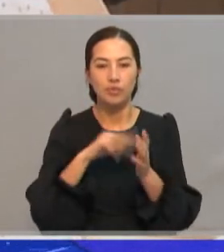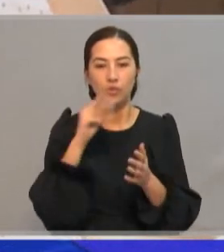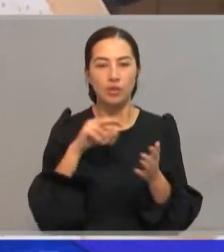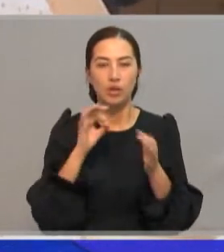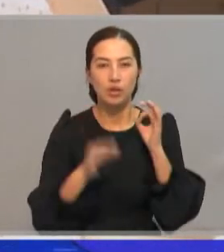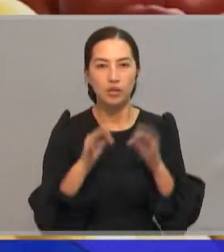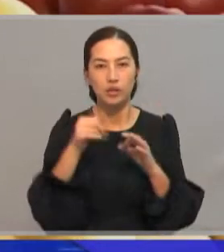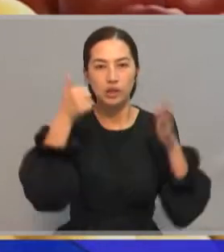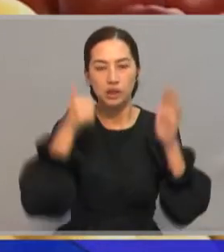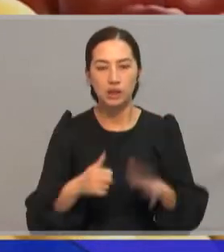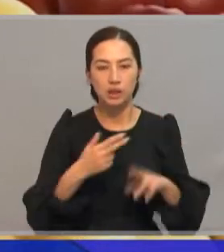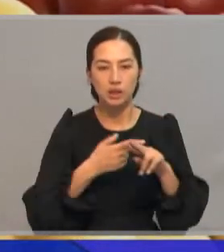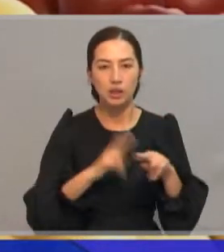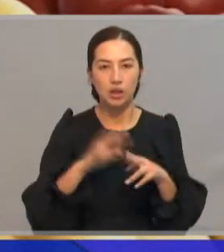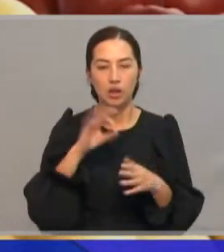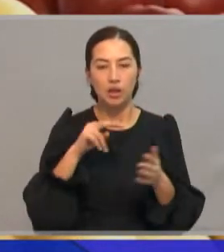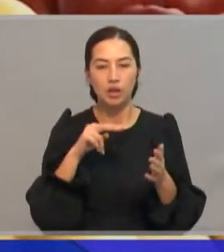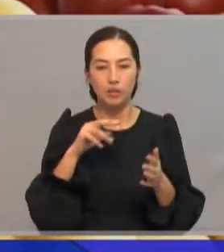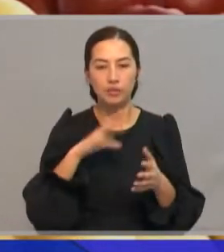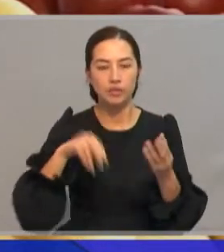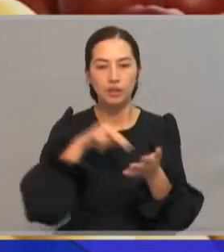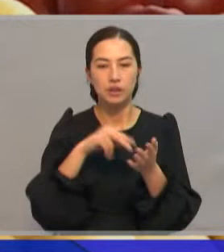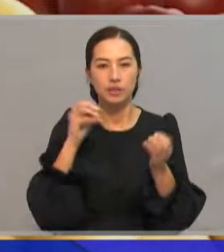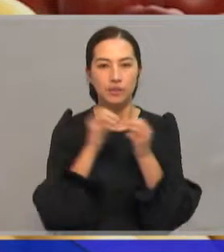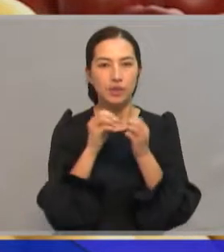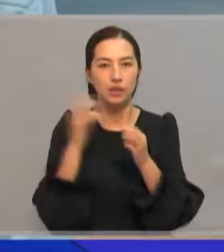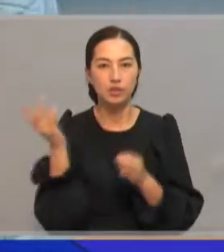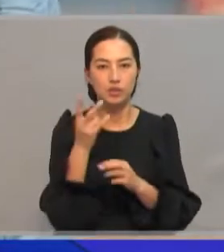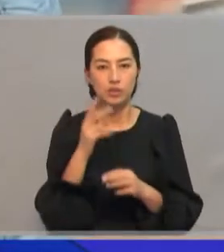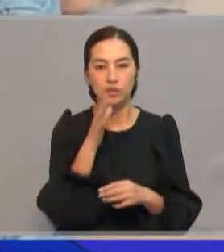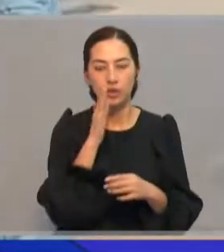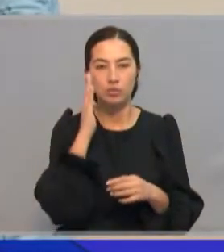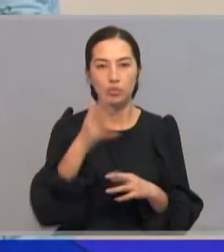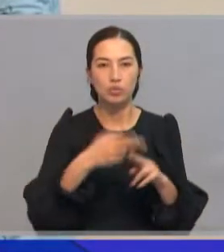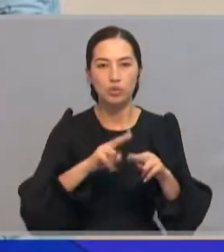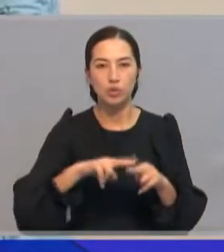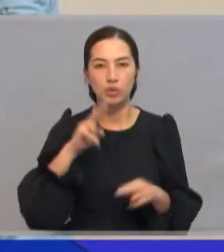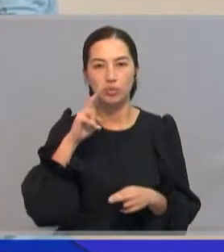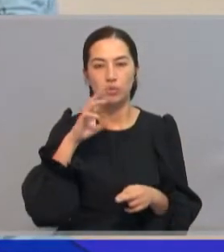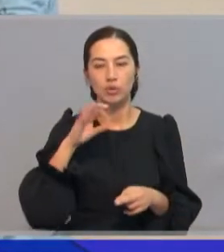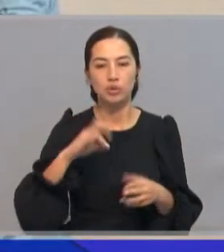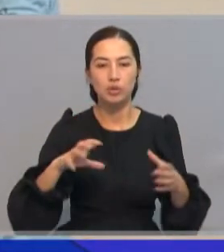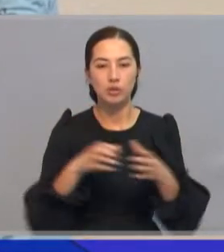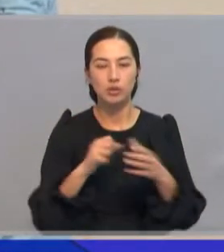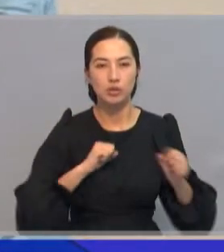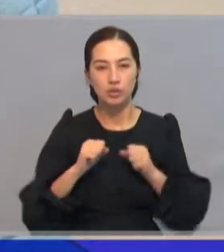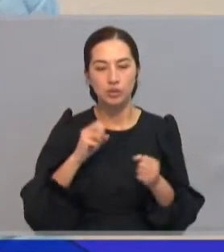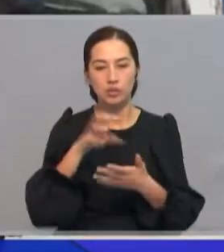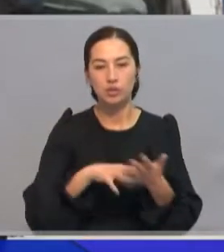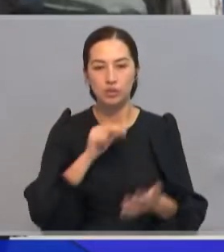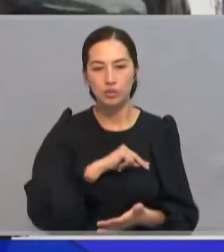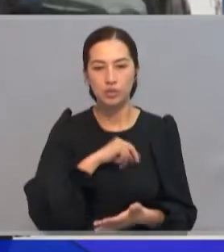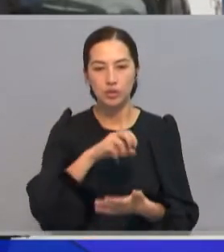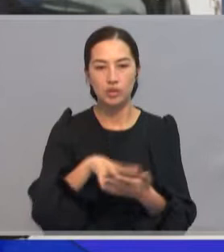бойынша президент 6 айға дейін тұрақтандыру туралы тапсырма берді. Алдағы уақытта осы міндетті орындау үшін мониторинг топ өз жұмысын жалғастыра бермек